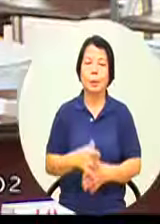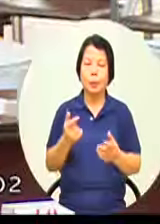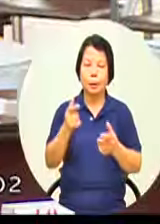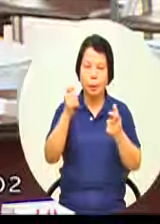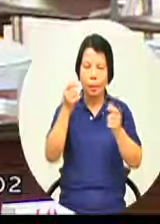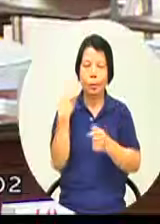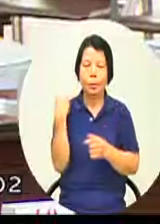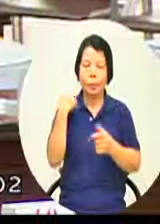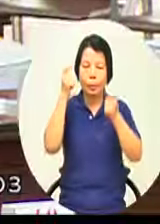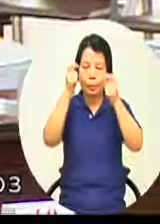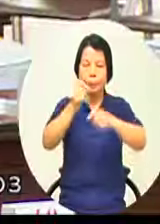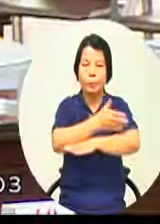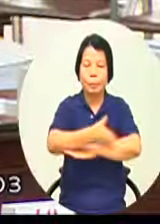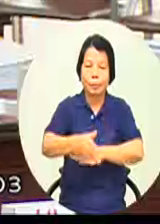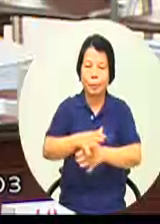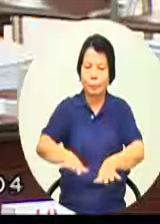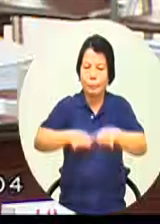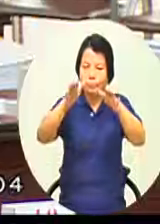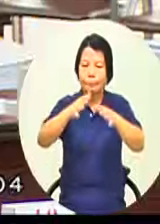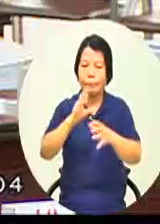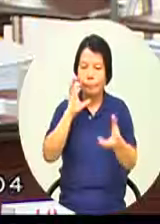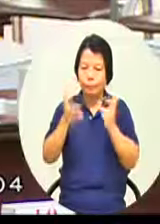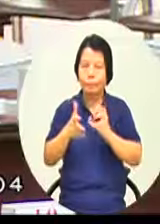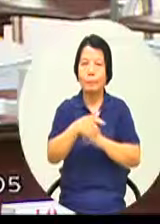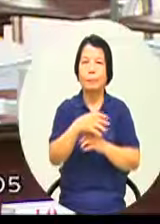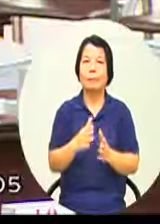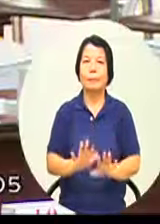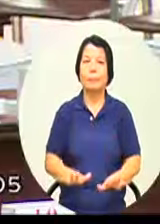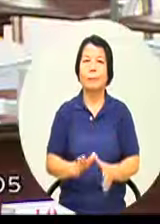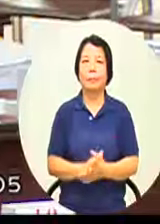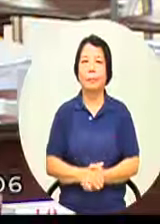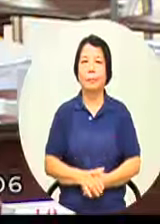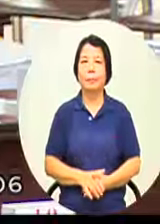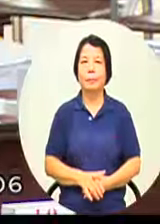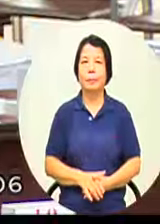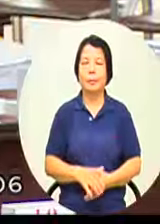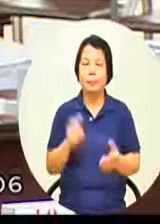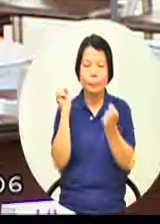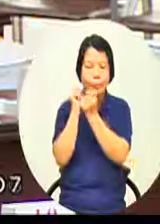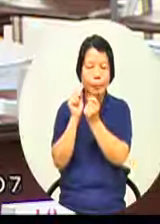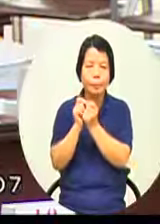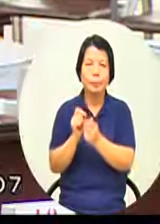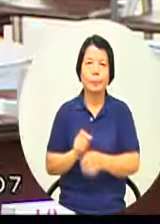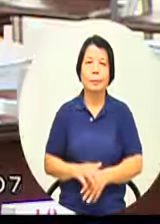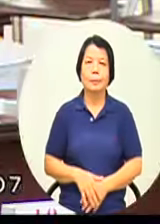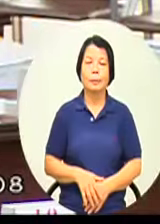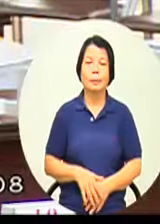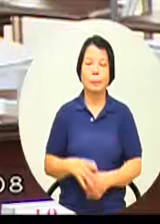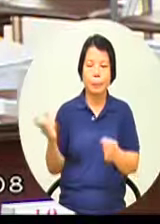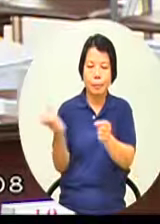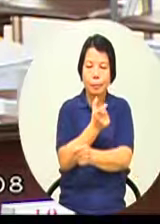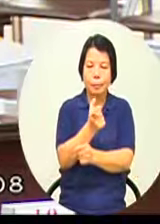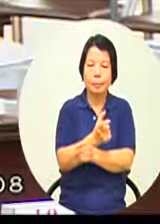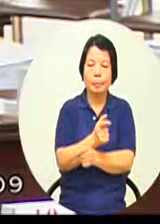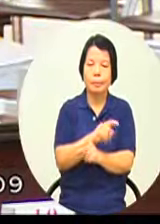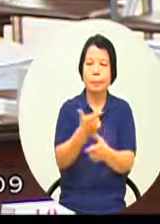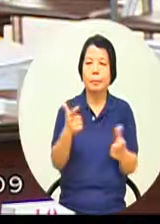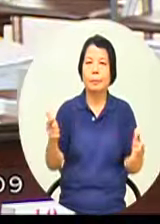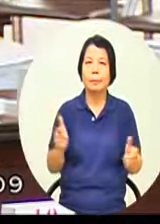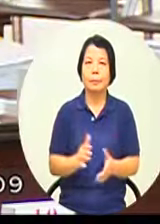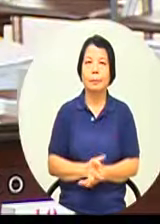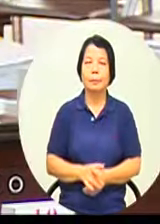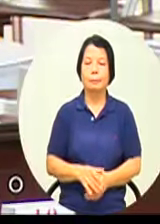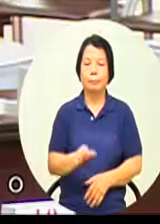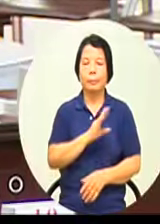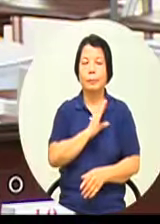时候嘞，引水足厉害，但是嘞。我真正讲，最近的洪灾各方面的对不对哈？当